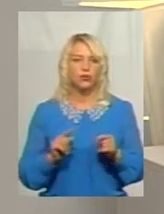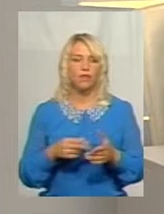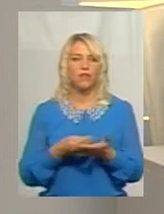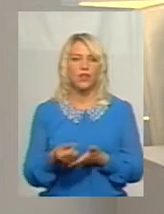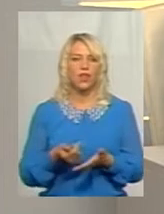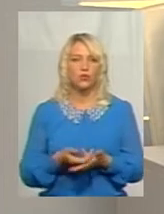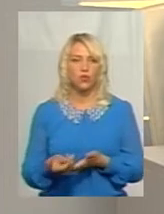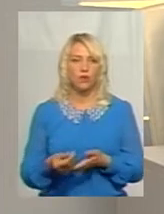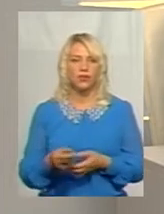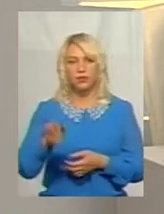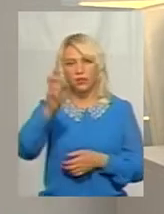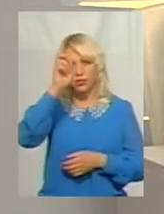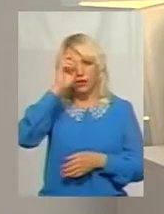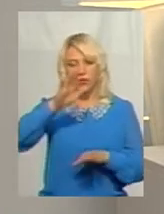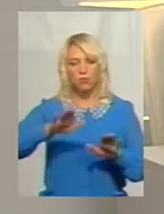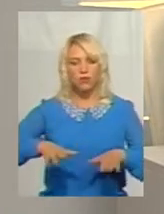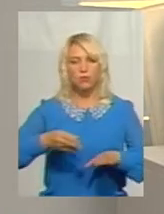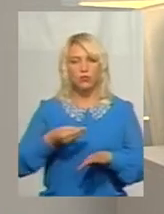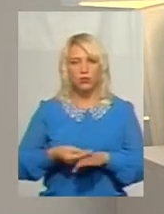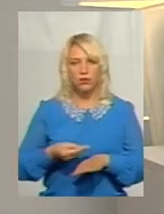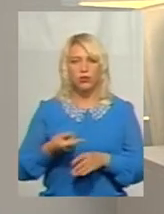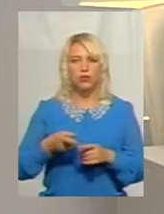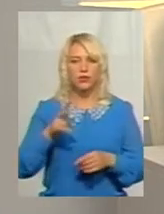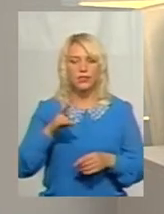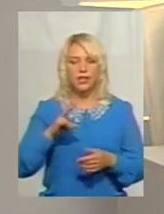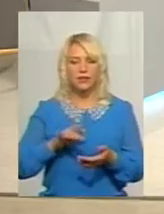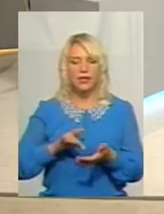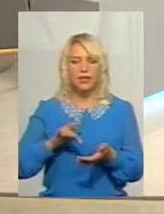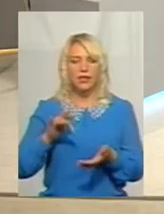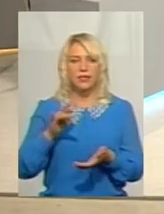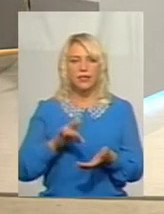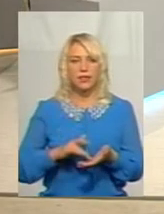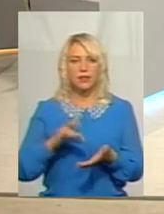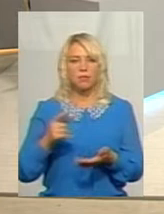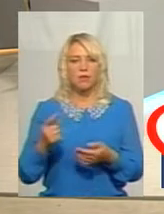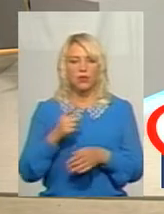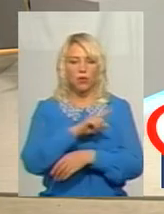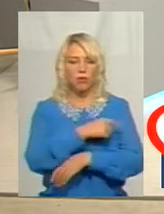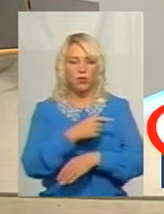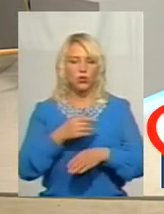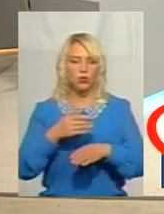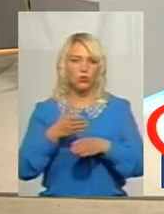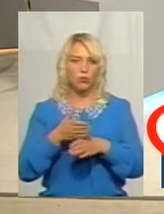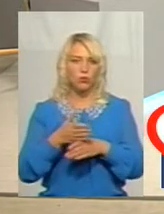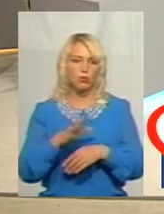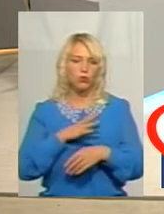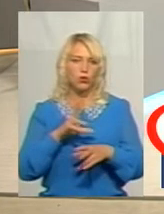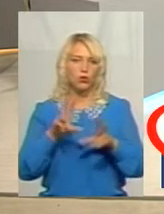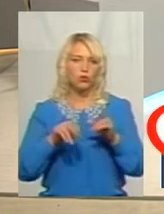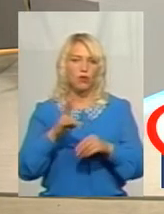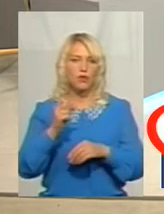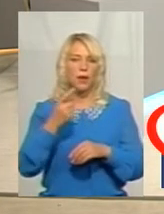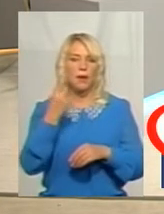фінансування з державного, місцевого бюджету на центри первинної медико-санітарної допомоги були розраховані на перше півріччя. З